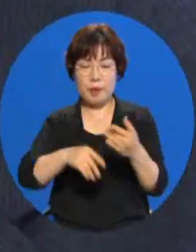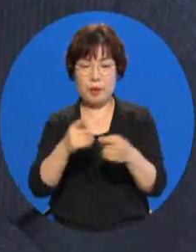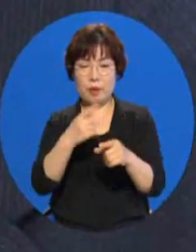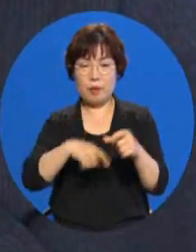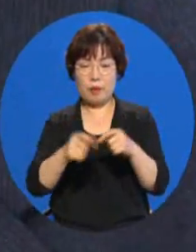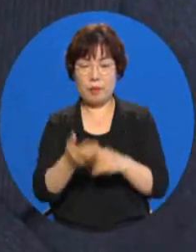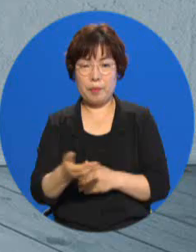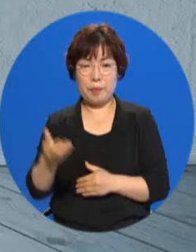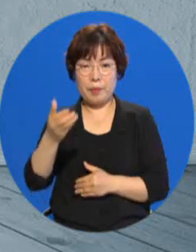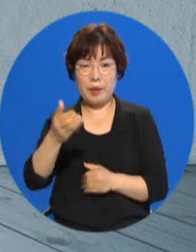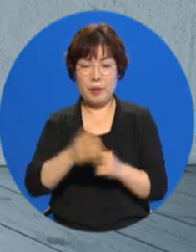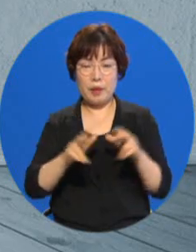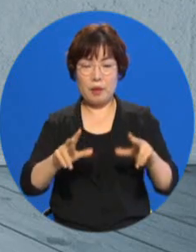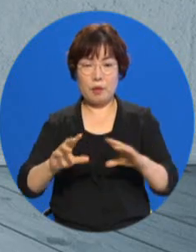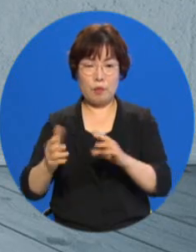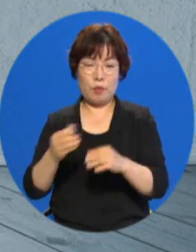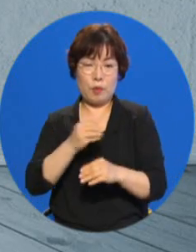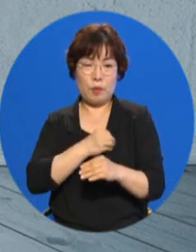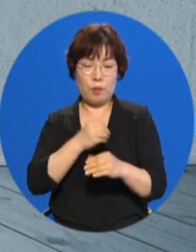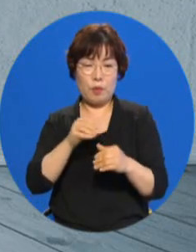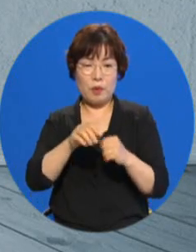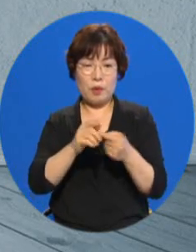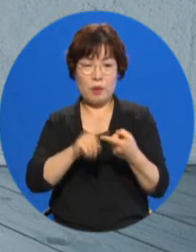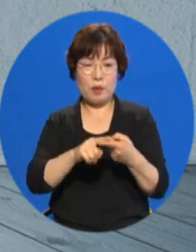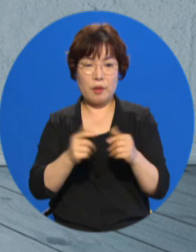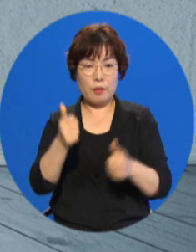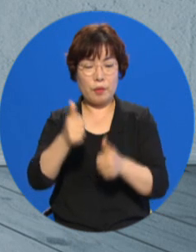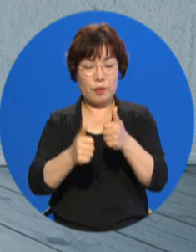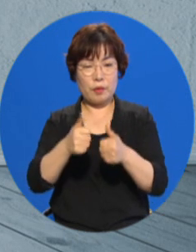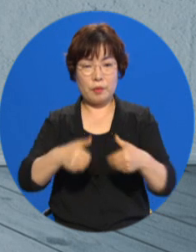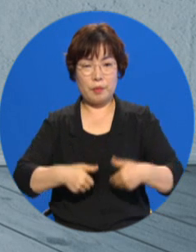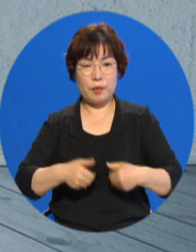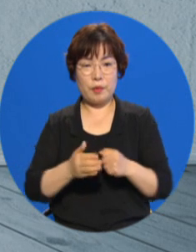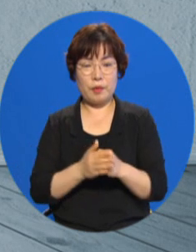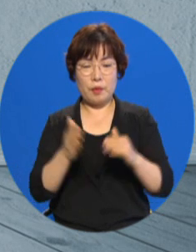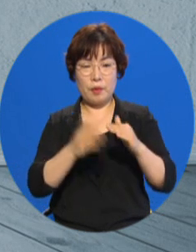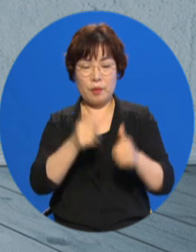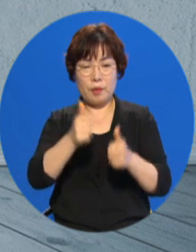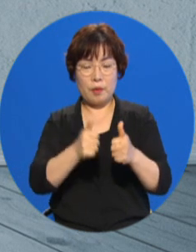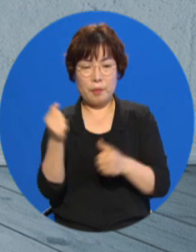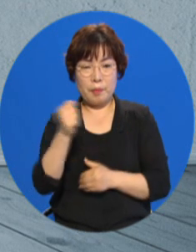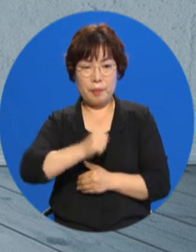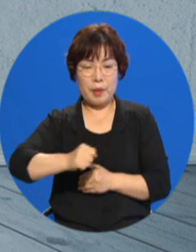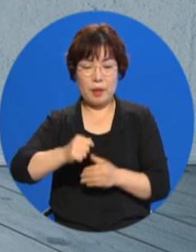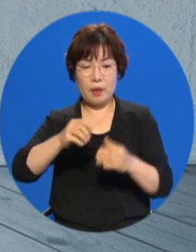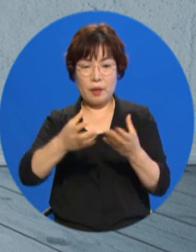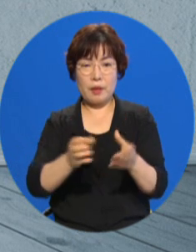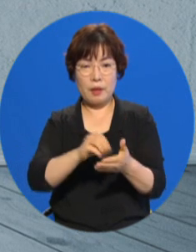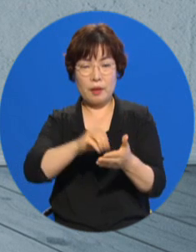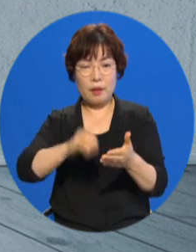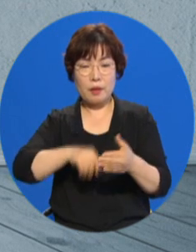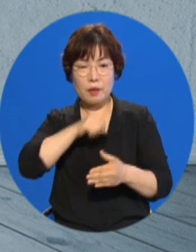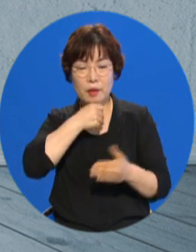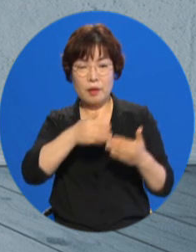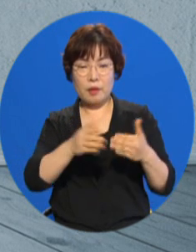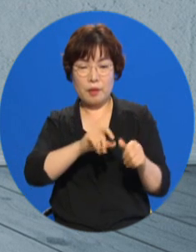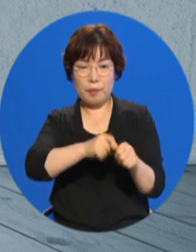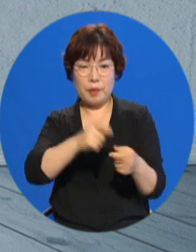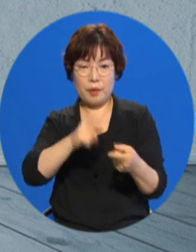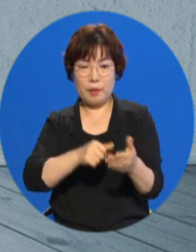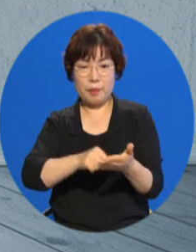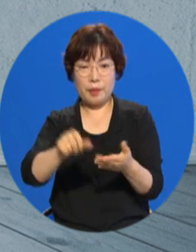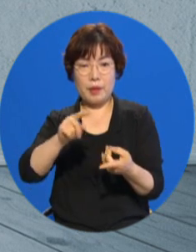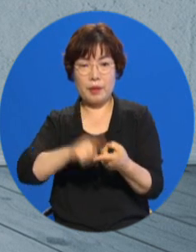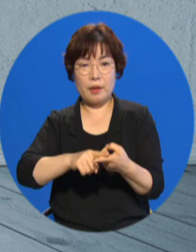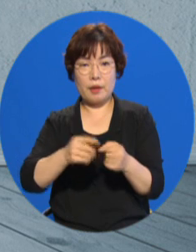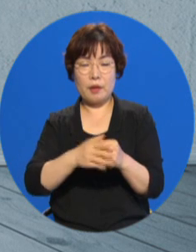특징입니다. 현역 국회의원도 예외 없이 경선을 치러야 하고 경선 불복과 탈당 경력, 징계, 제명 처분을 받은